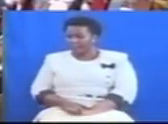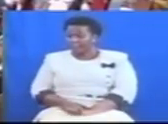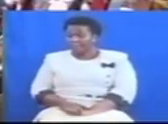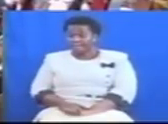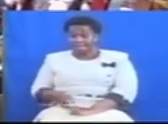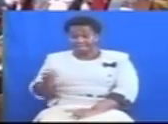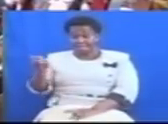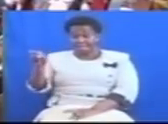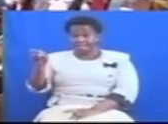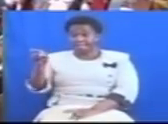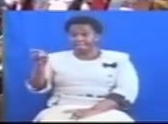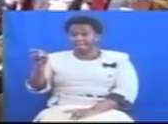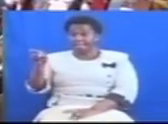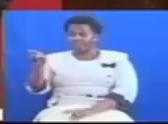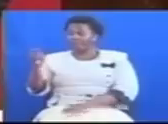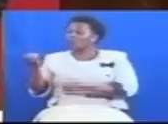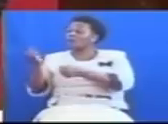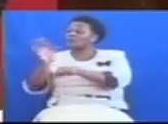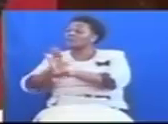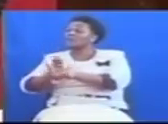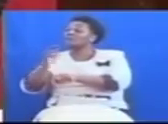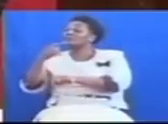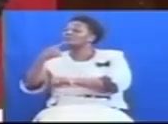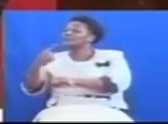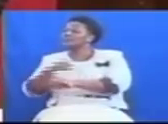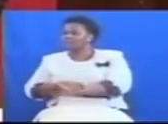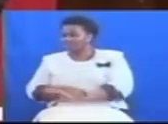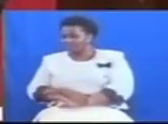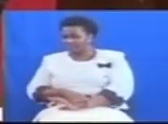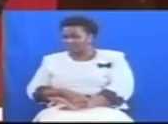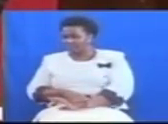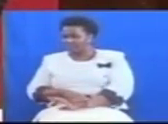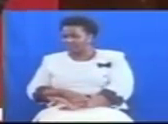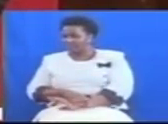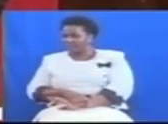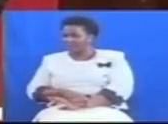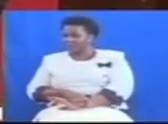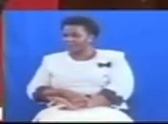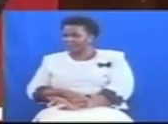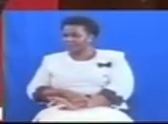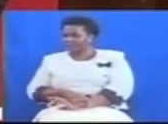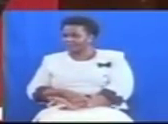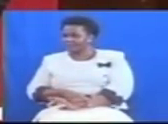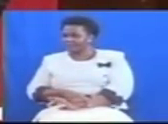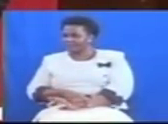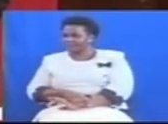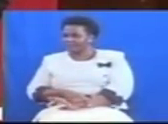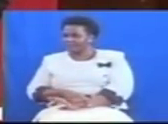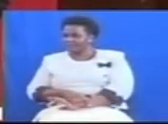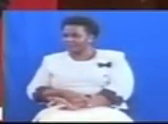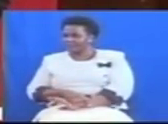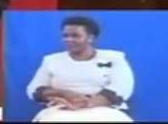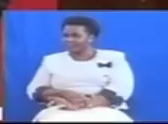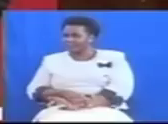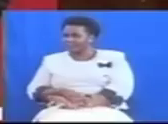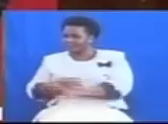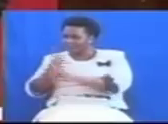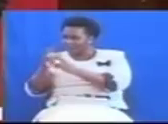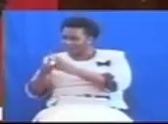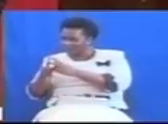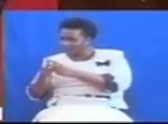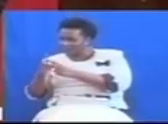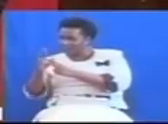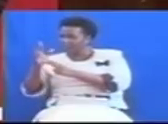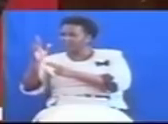Mbeya wataalamu wameshasema solution ya tatizo ni kutoa maji kutoka mto